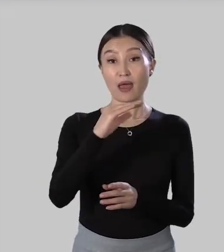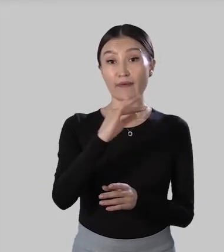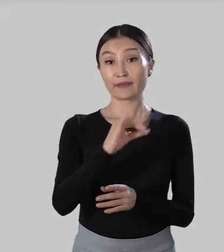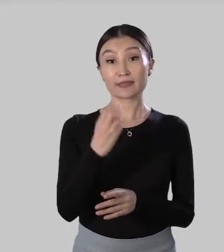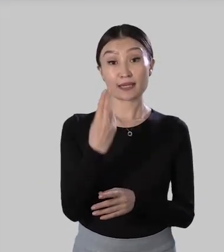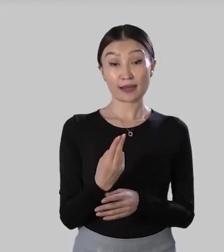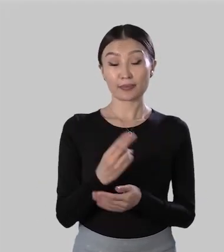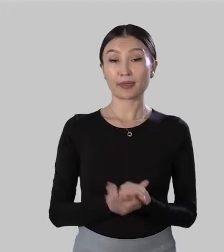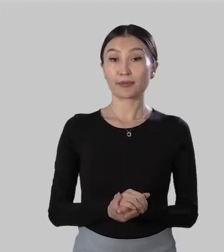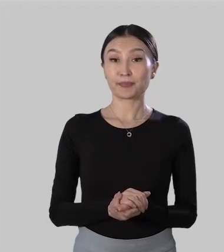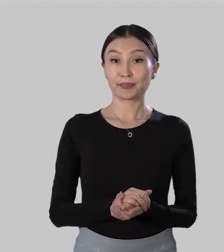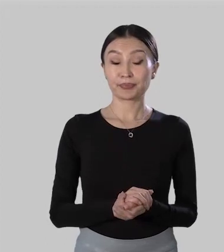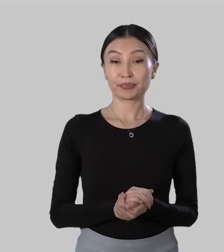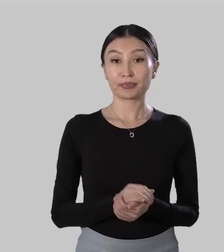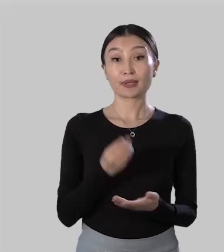официальными.